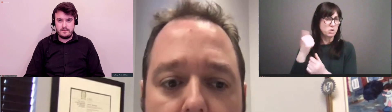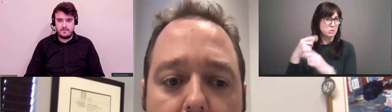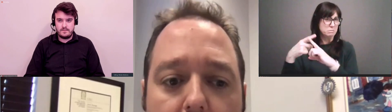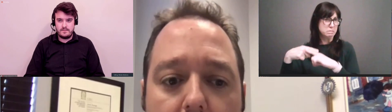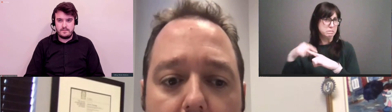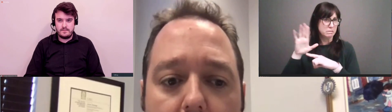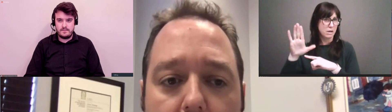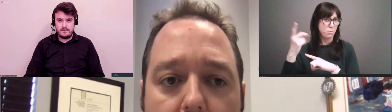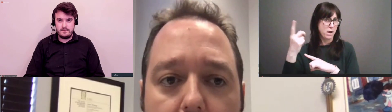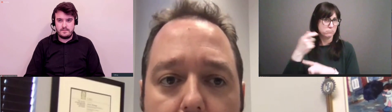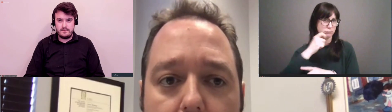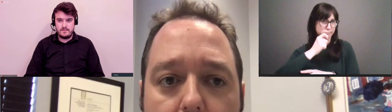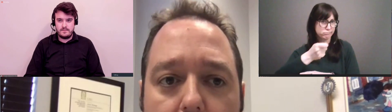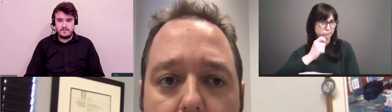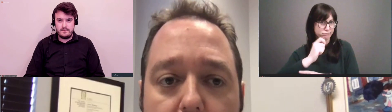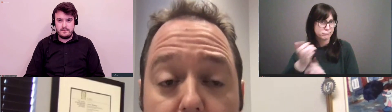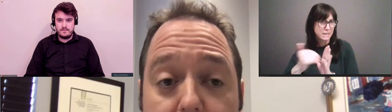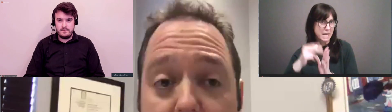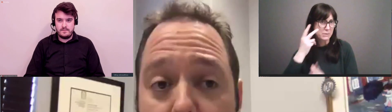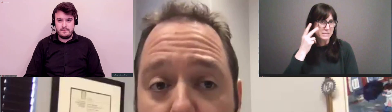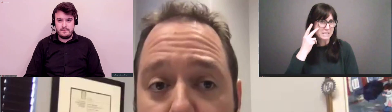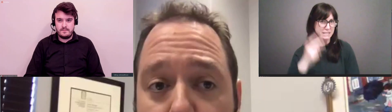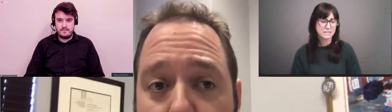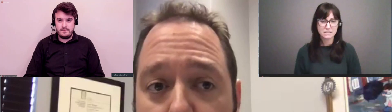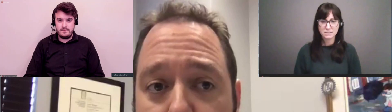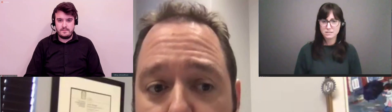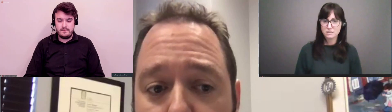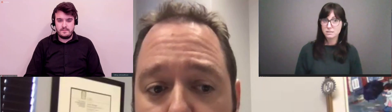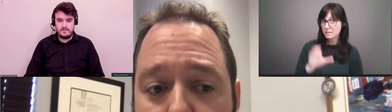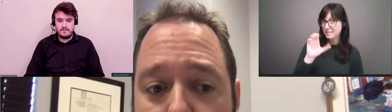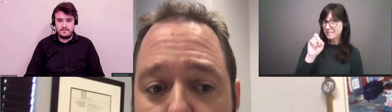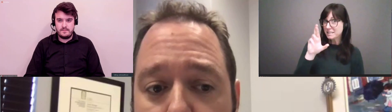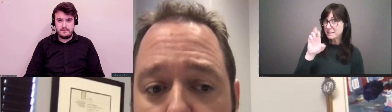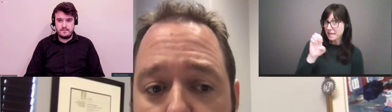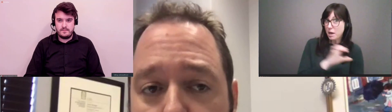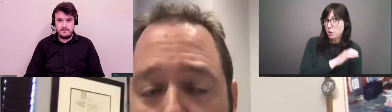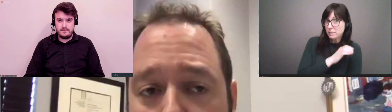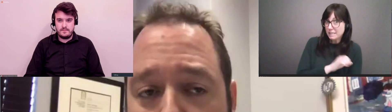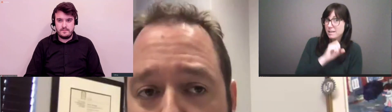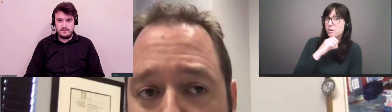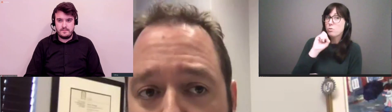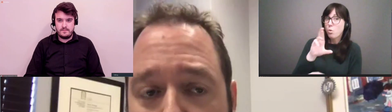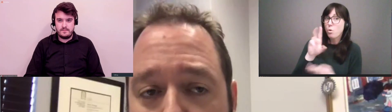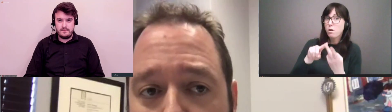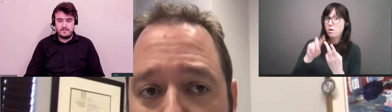104.7 again. Refer to the care clinic or the hospital?